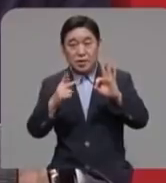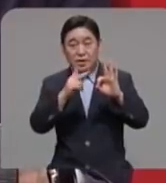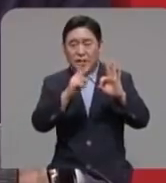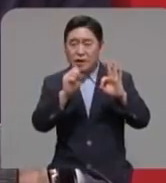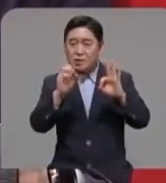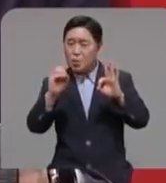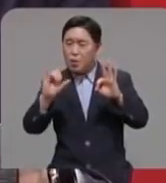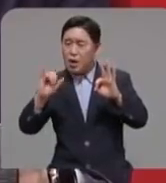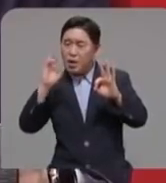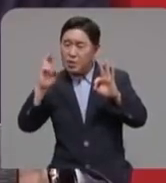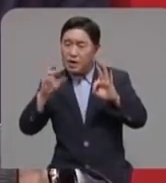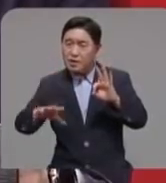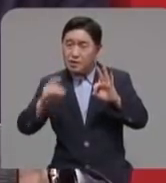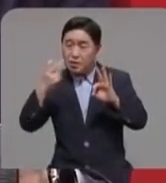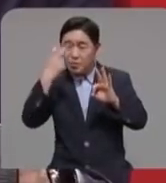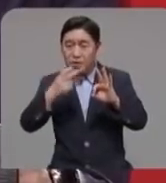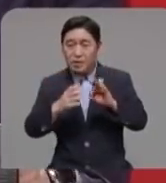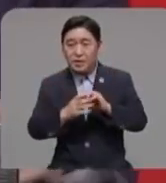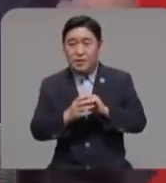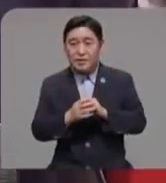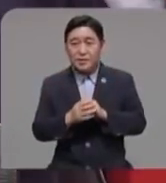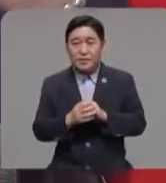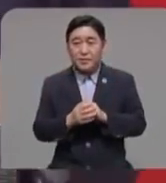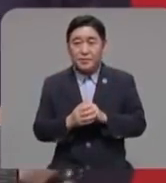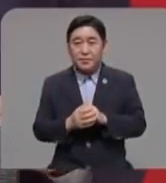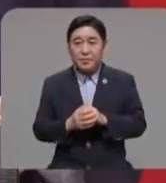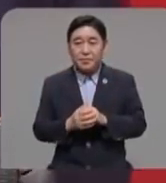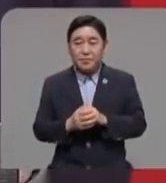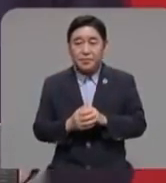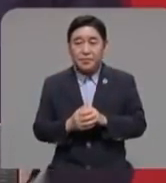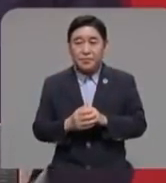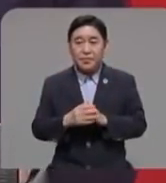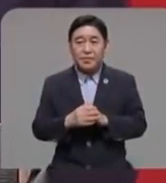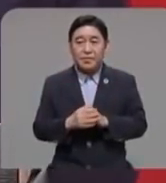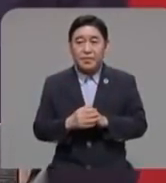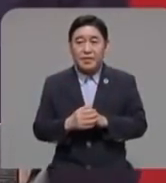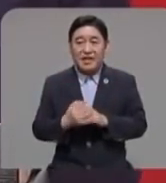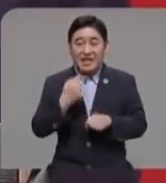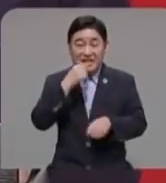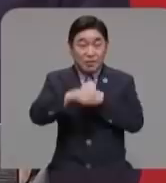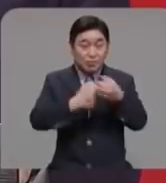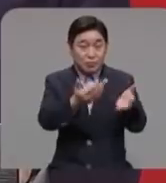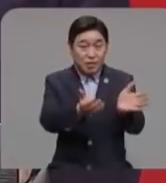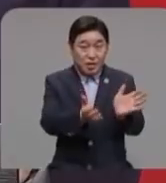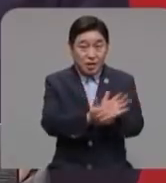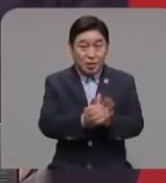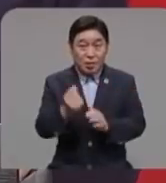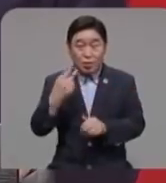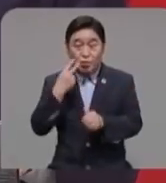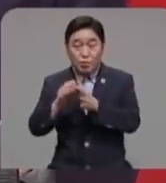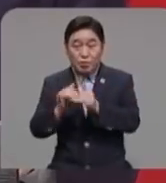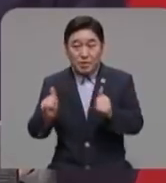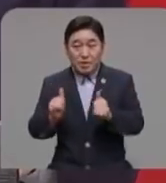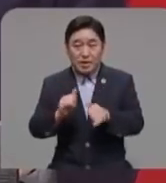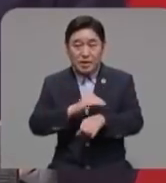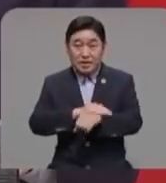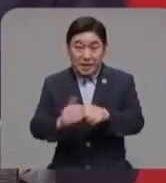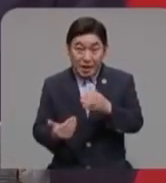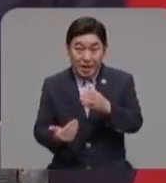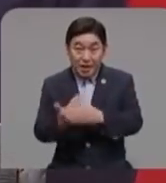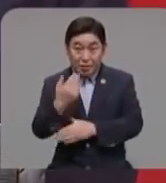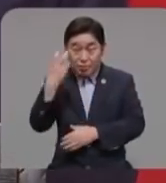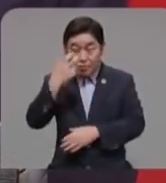KSOI에서 처음 한 걸로 내가 알고 있습니다. KSOI가, 모든 여론조사 KSOI가 그 민주당하고 우리 홍 후보님한테 좀 잘